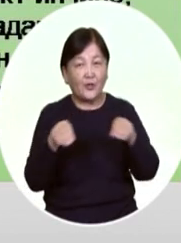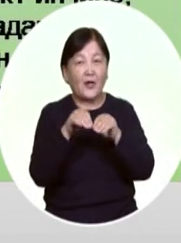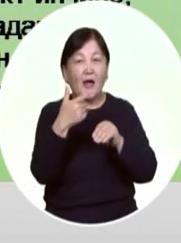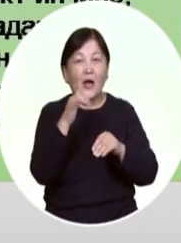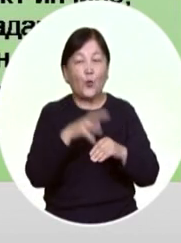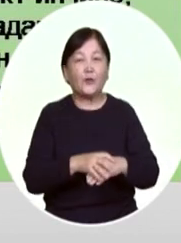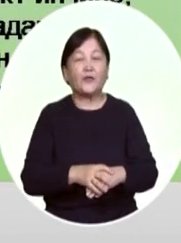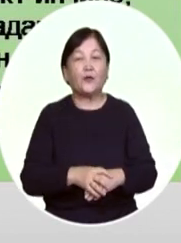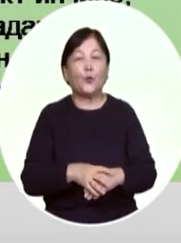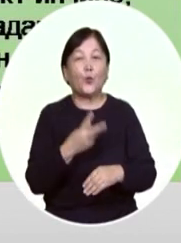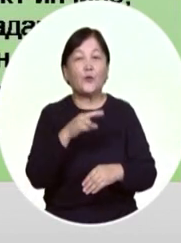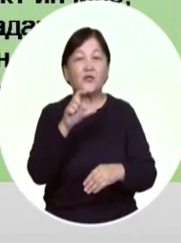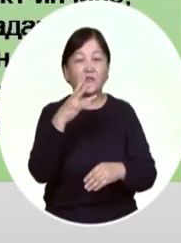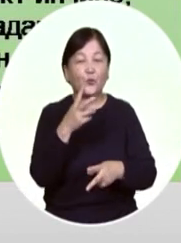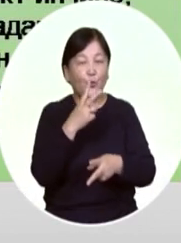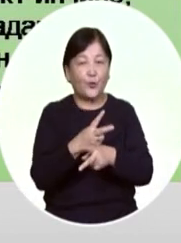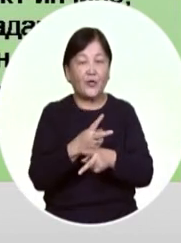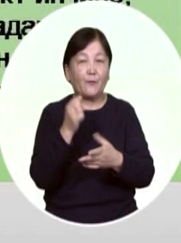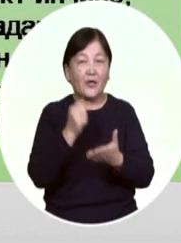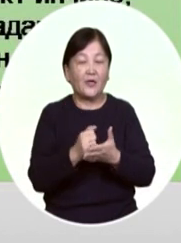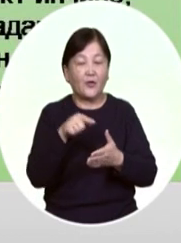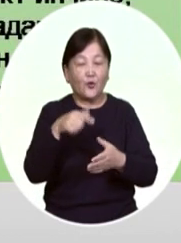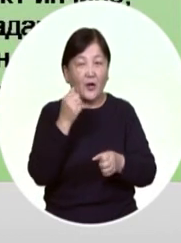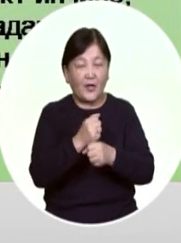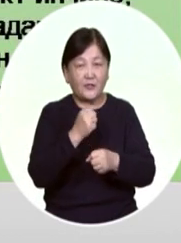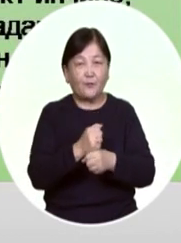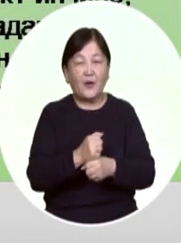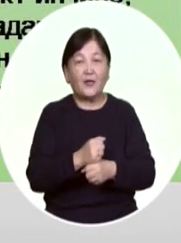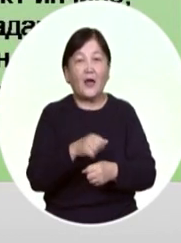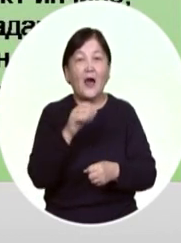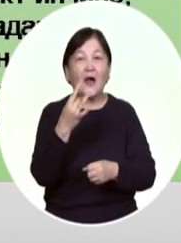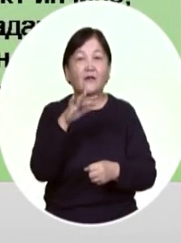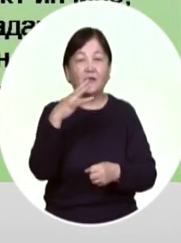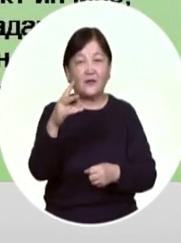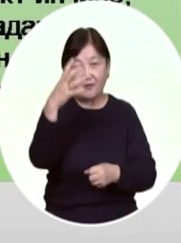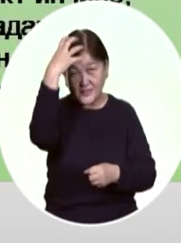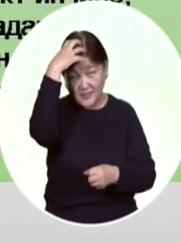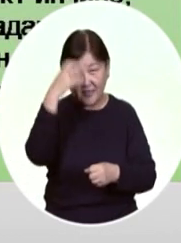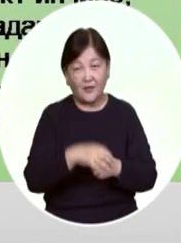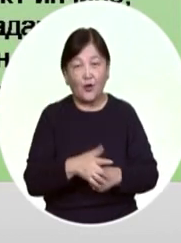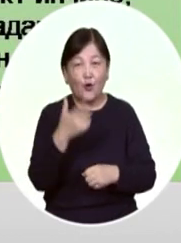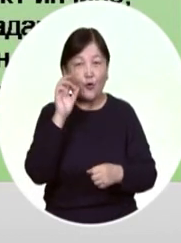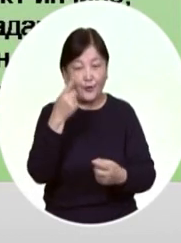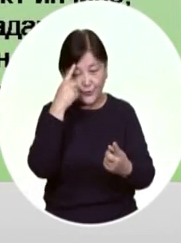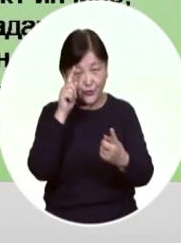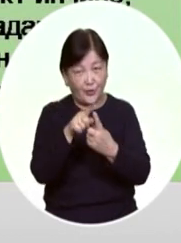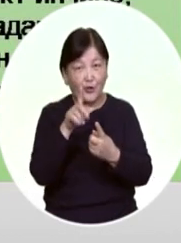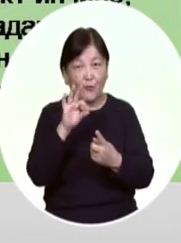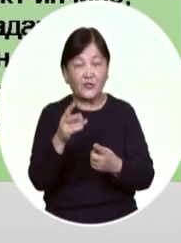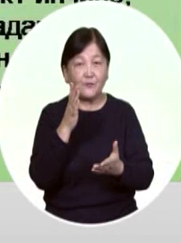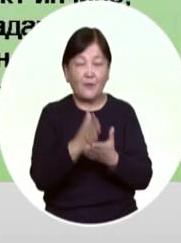боловсруулах ажил маань Ардын засгийн газрын энэ тэргүүний зорилт болж тавигдсан. За энэ зорилтыг